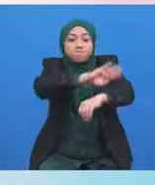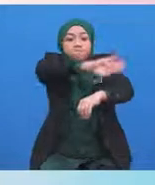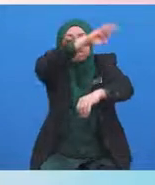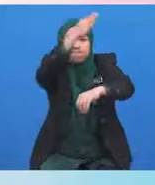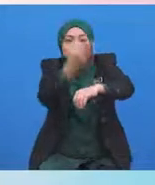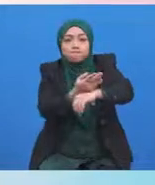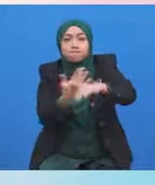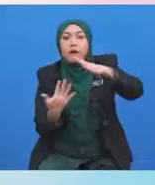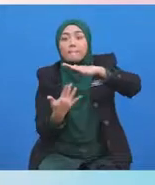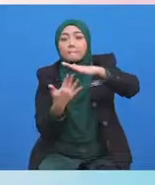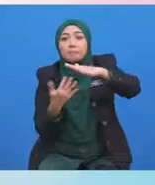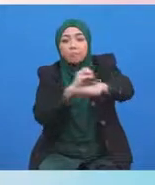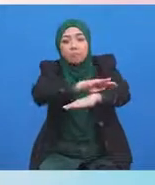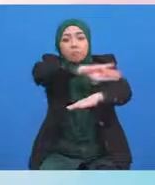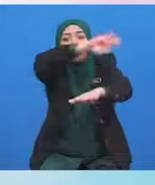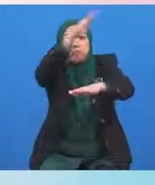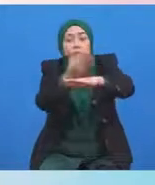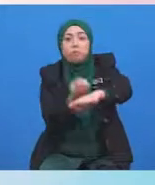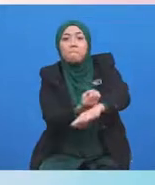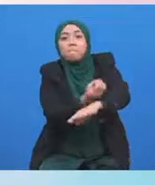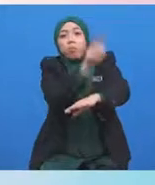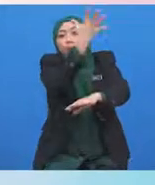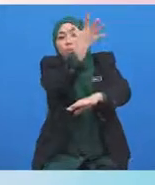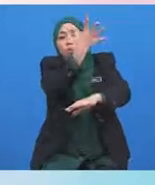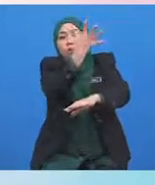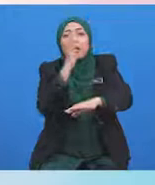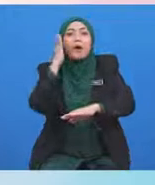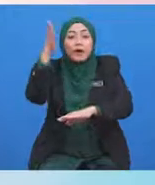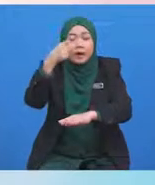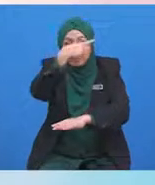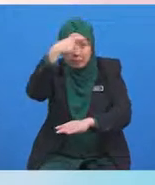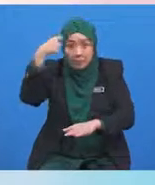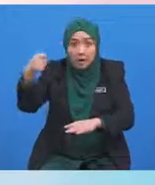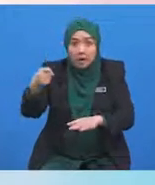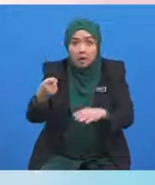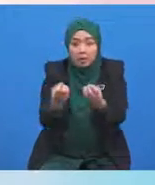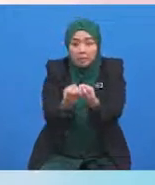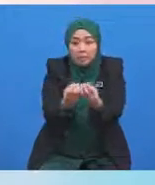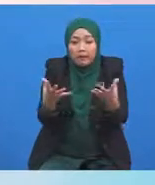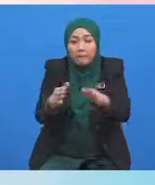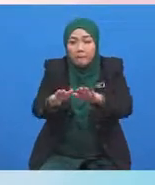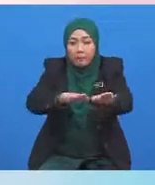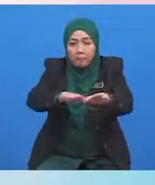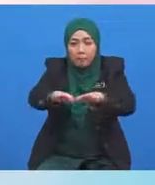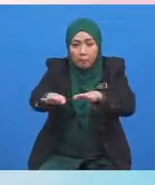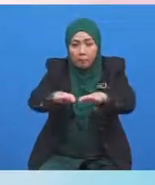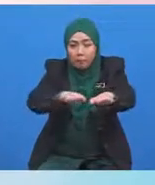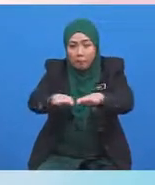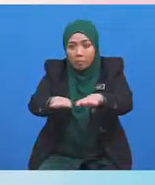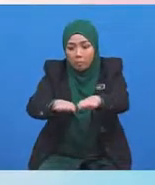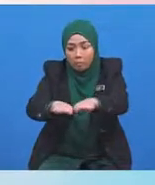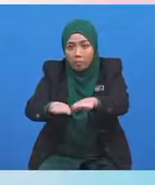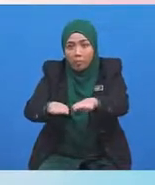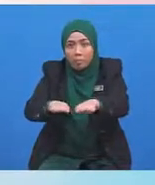yang terhasil akan menyebabkan struktur cerun retak dan longgar. Akibatnya, berlakulah